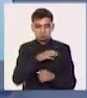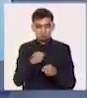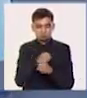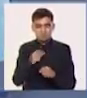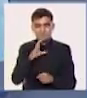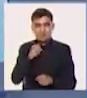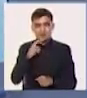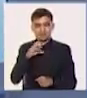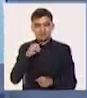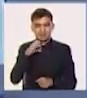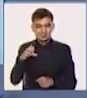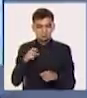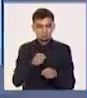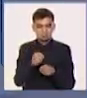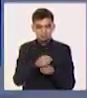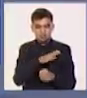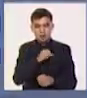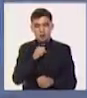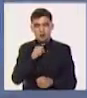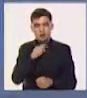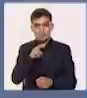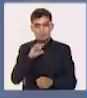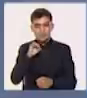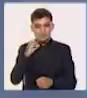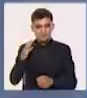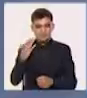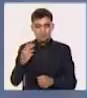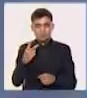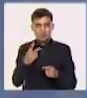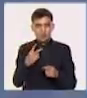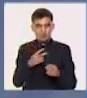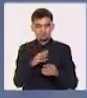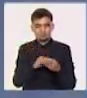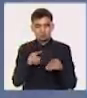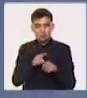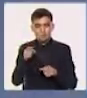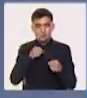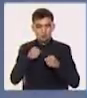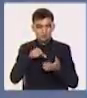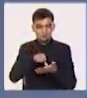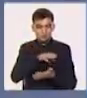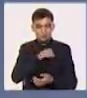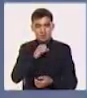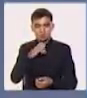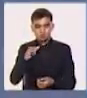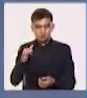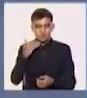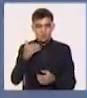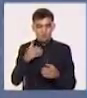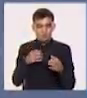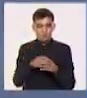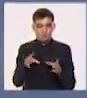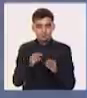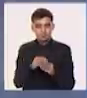бүктіріп WBA және IBF-тің екінші дәрежелі титулдарын еншілеген еді. Енді боксшы Асу брендімен бірге одан да биік